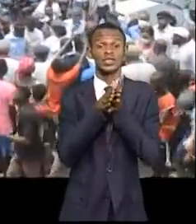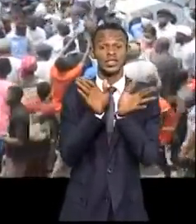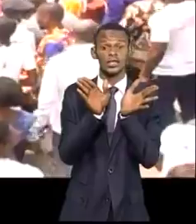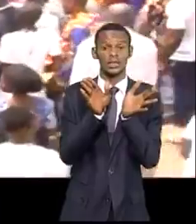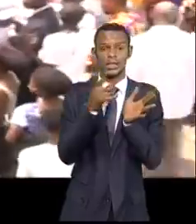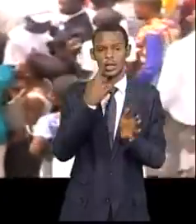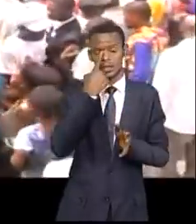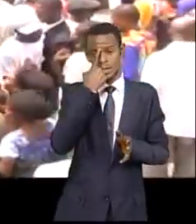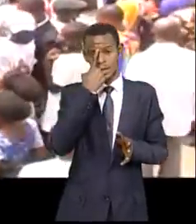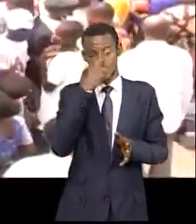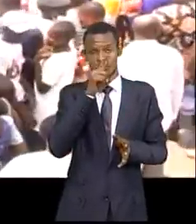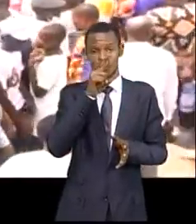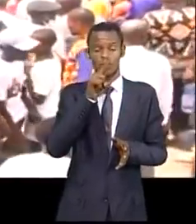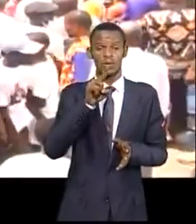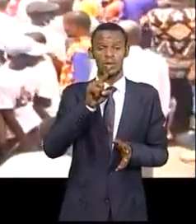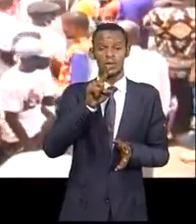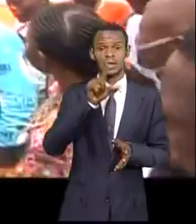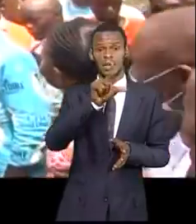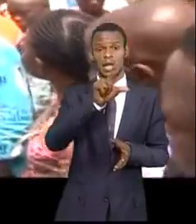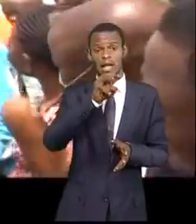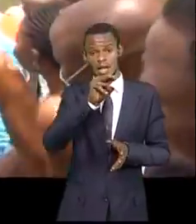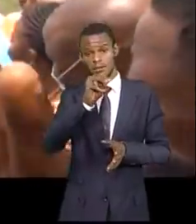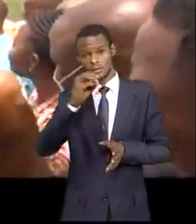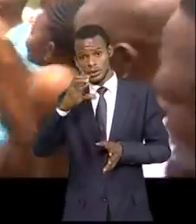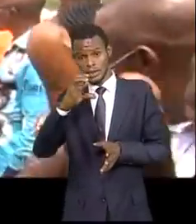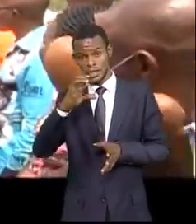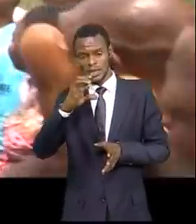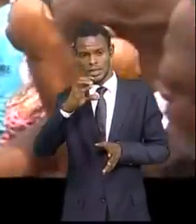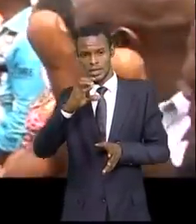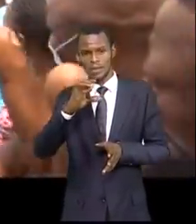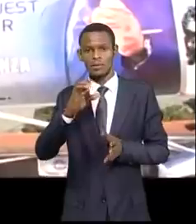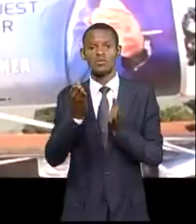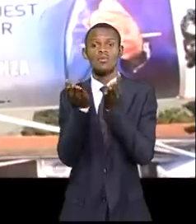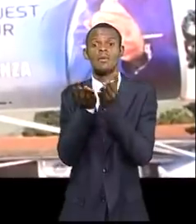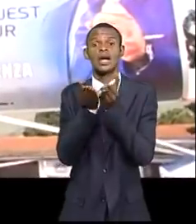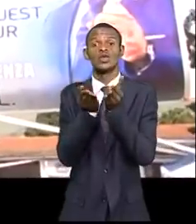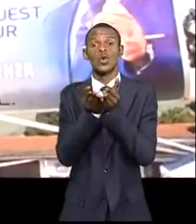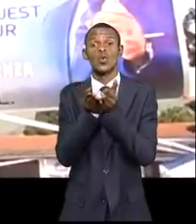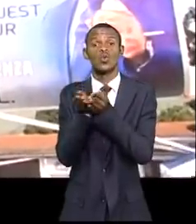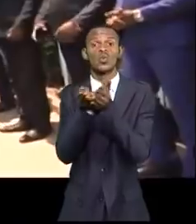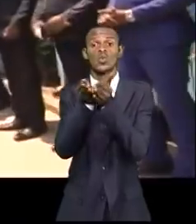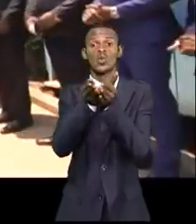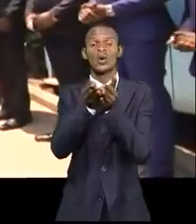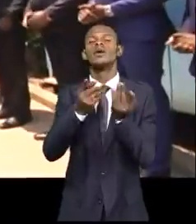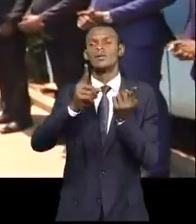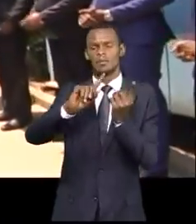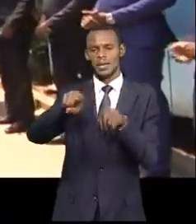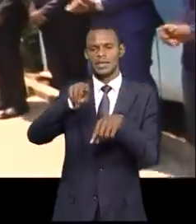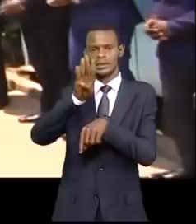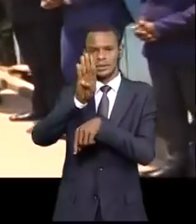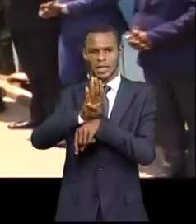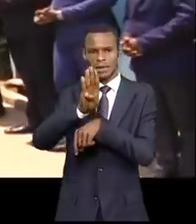lean maritime congolaise lmc en sigle jean claude mckenzie à monza en séjour de travail abonnement à deux voilées